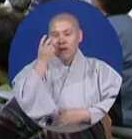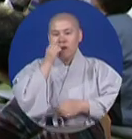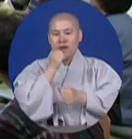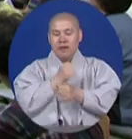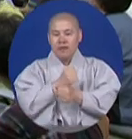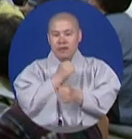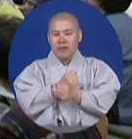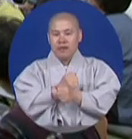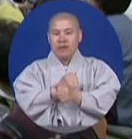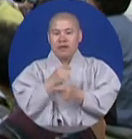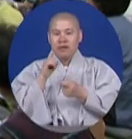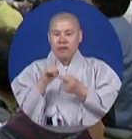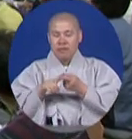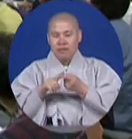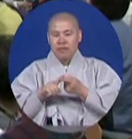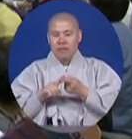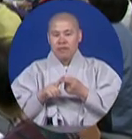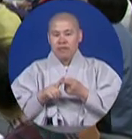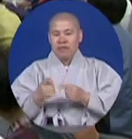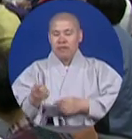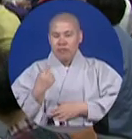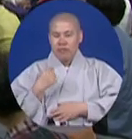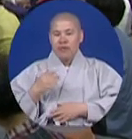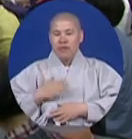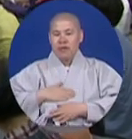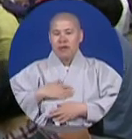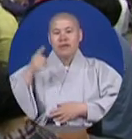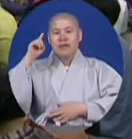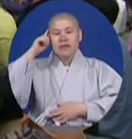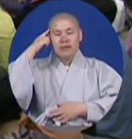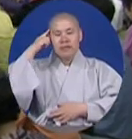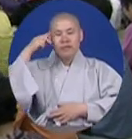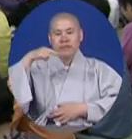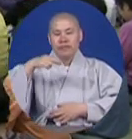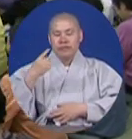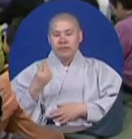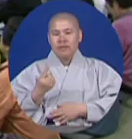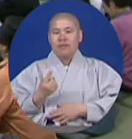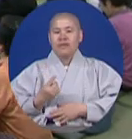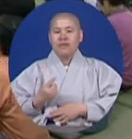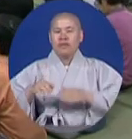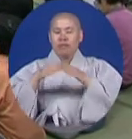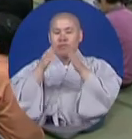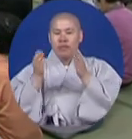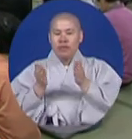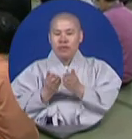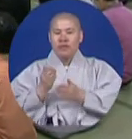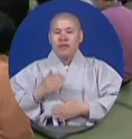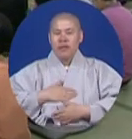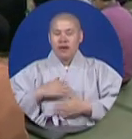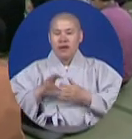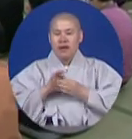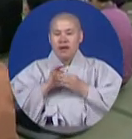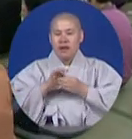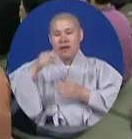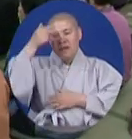했는가 오고 내 정신도 다 나의